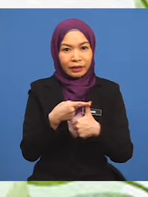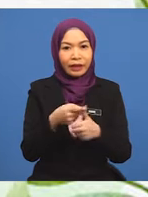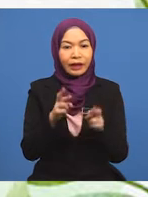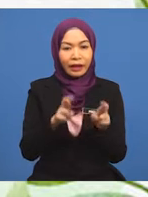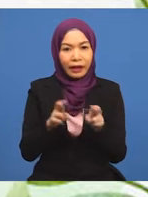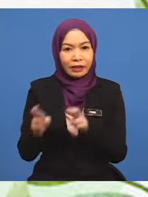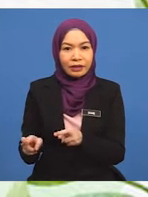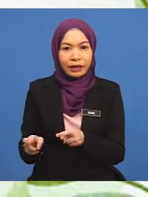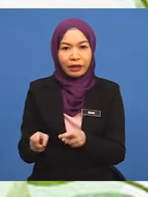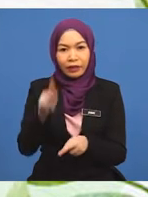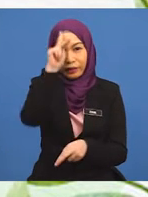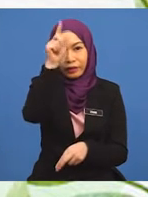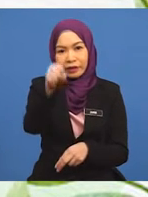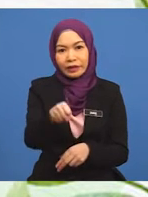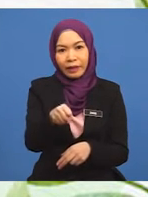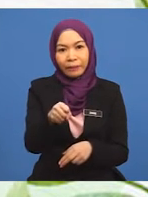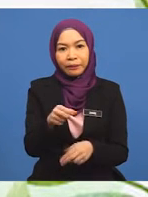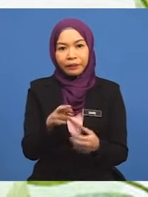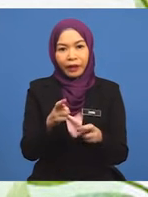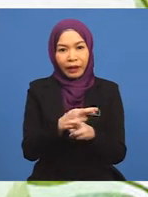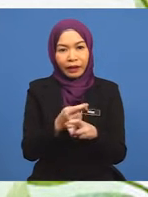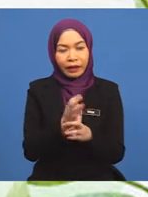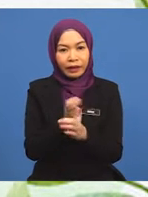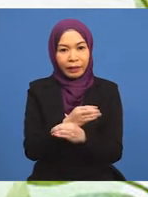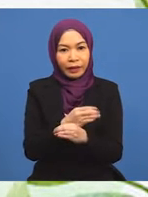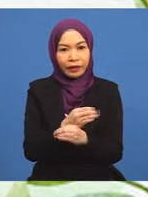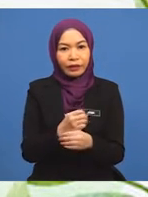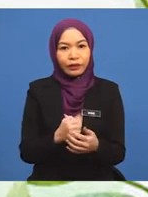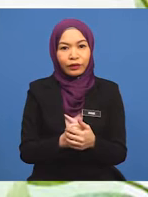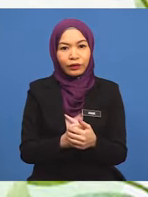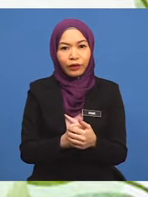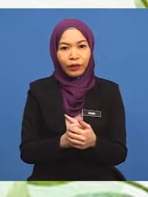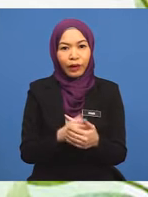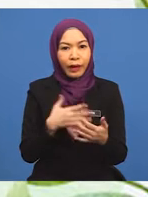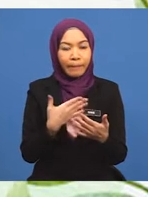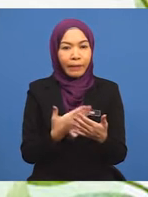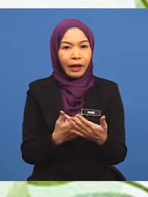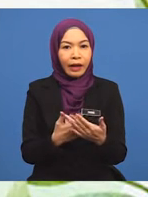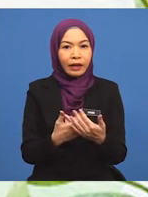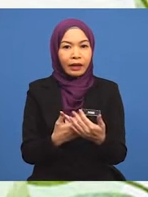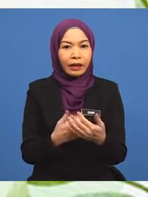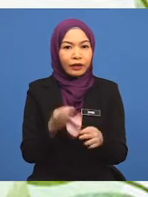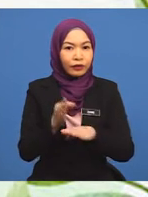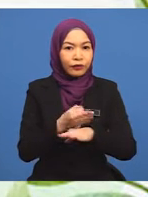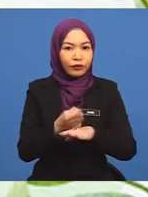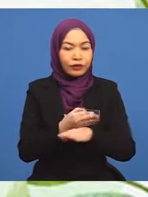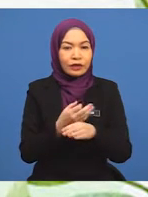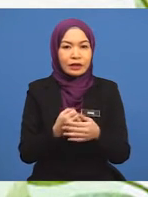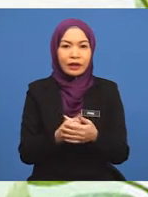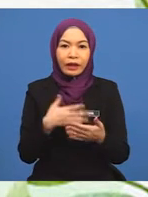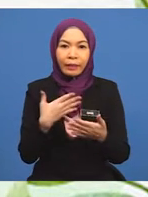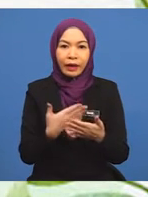merancang konsep reka bentuk produk kepada fungsi atau fungsi